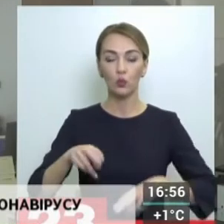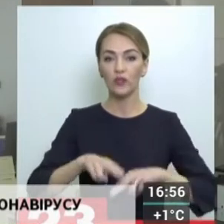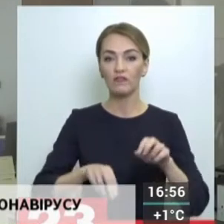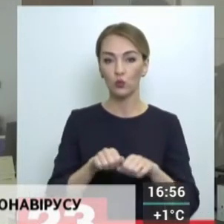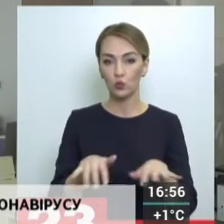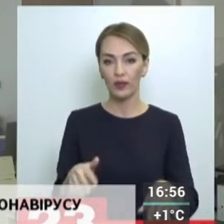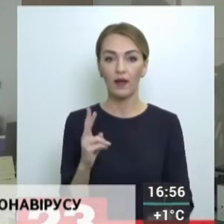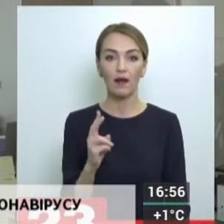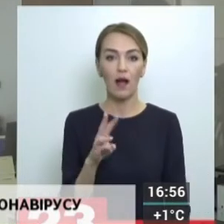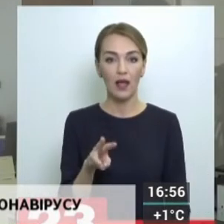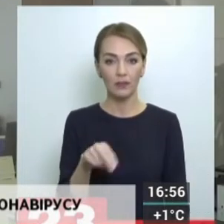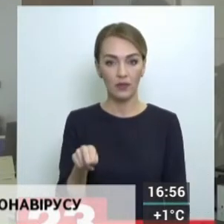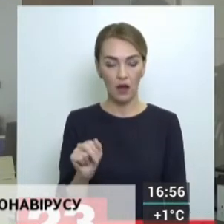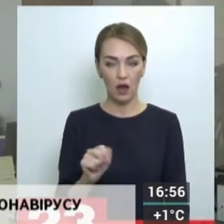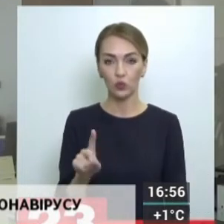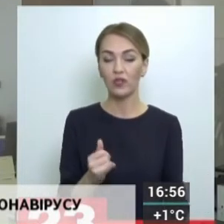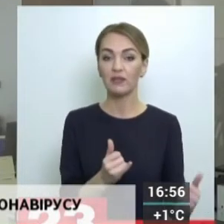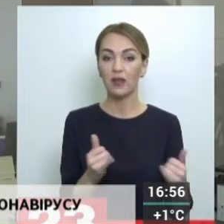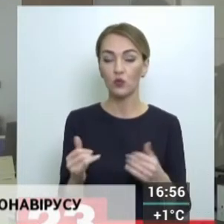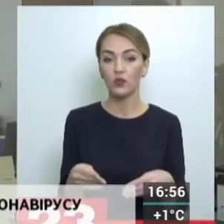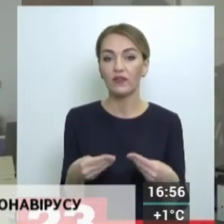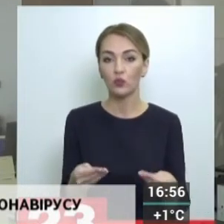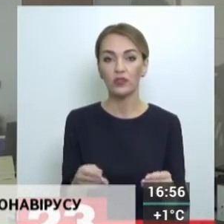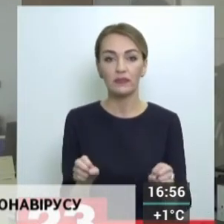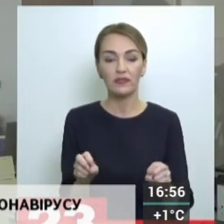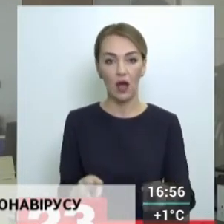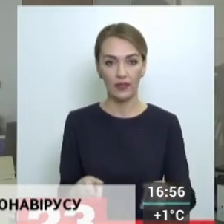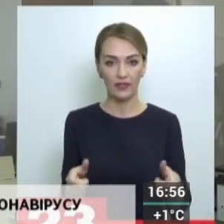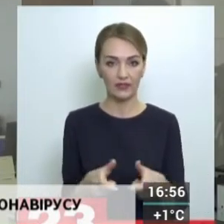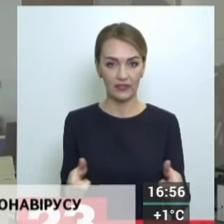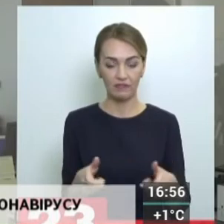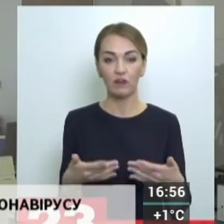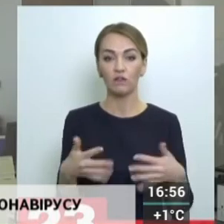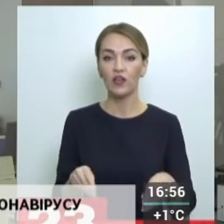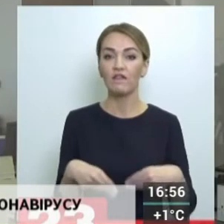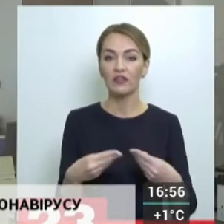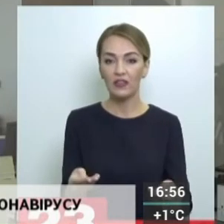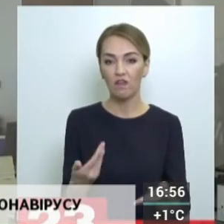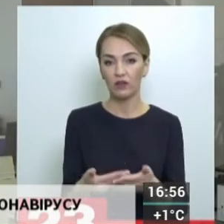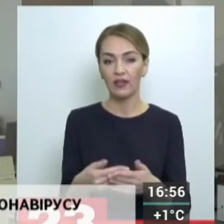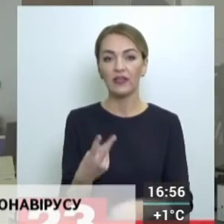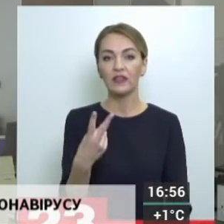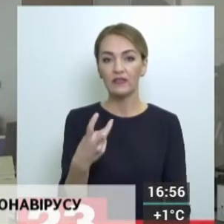інфраструктури КМДА, що забезпечує видачу спеціальних квитків, вже видав